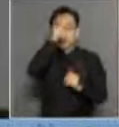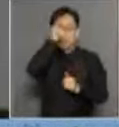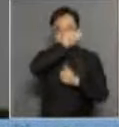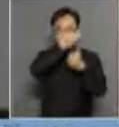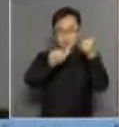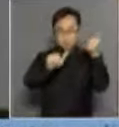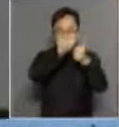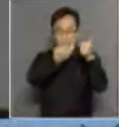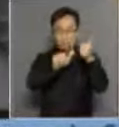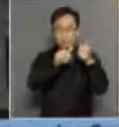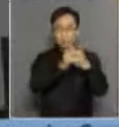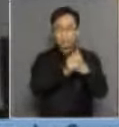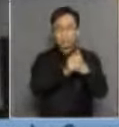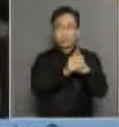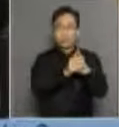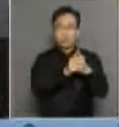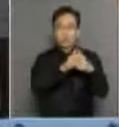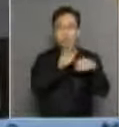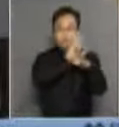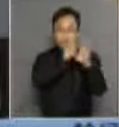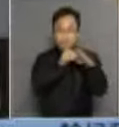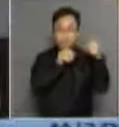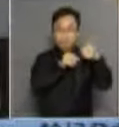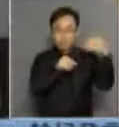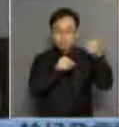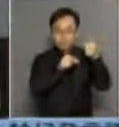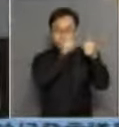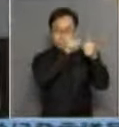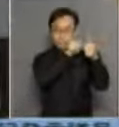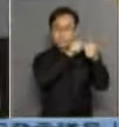括嗰個召集人佢個角色。